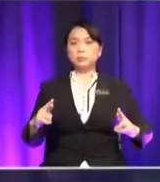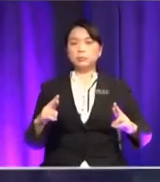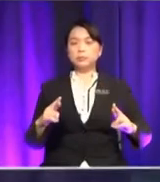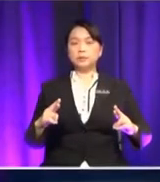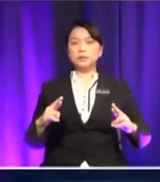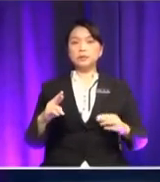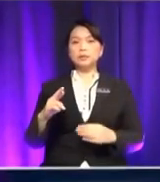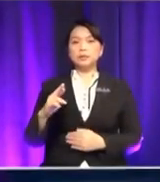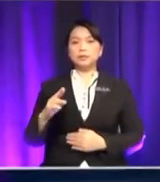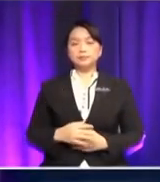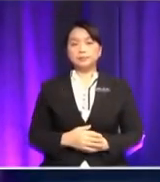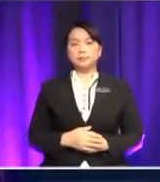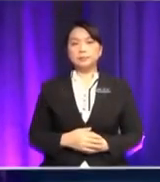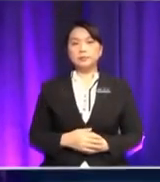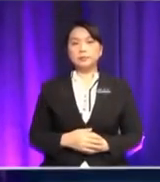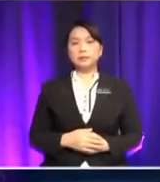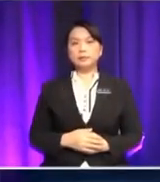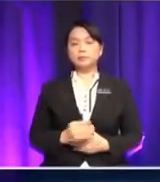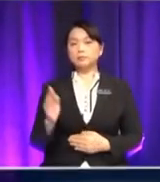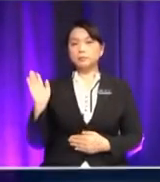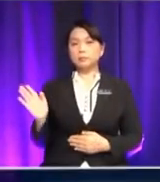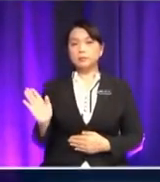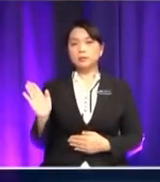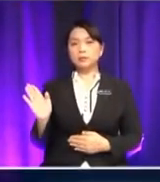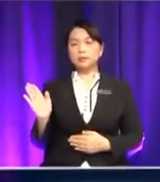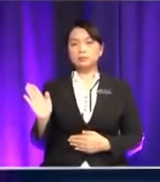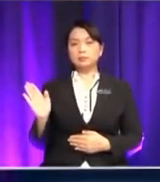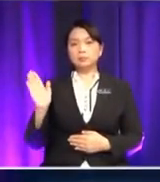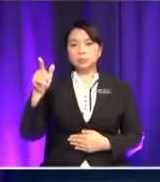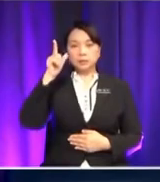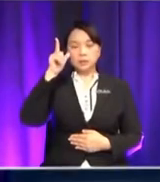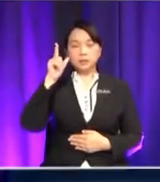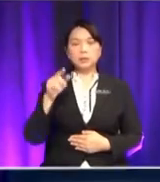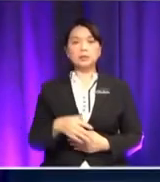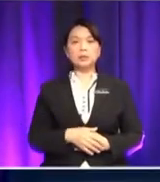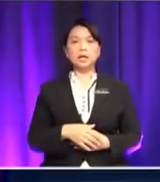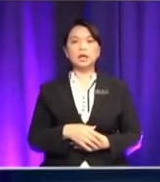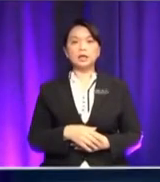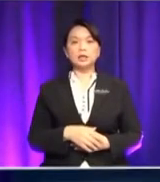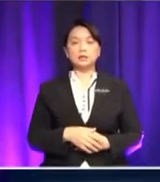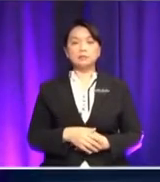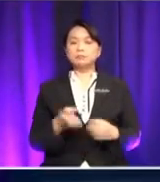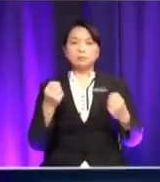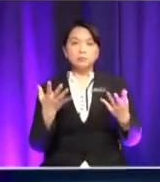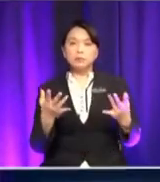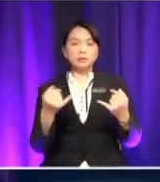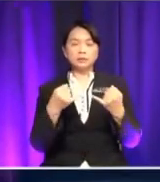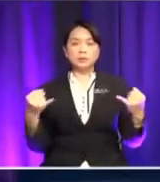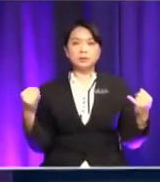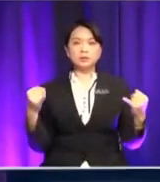Abung tebeng layar Abu mbonga pisang fisika ini ternyata bayi kulkas